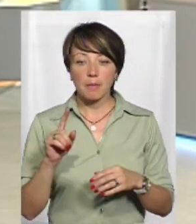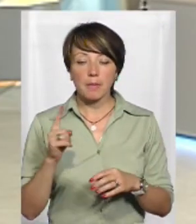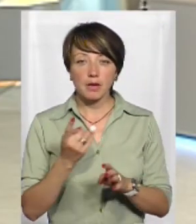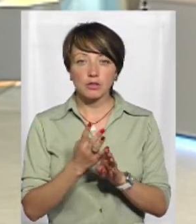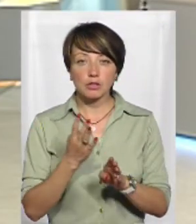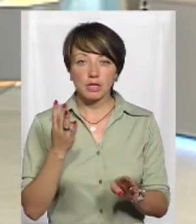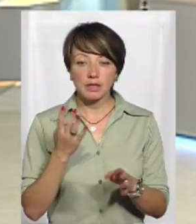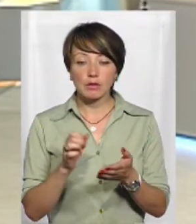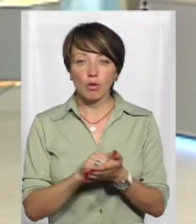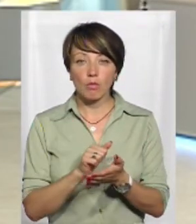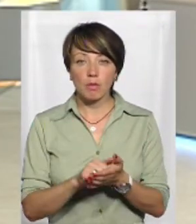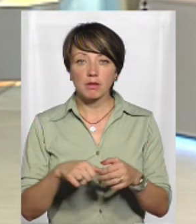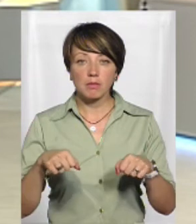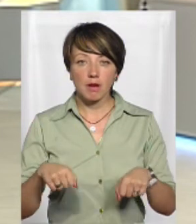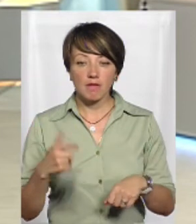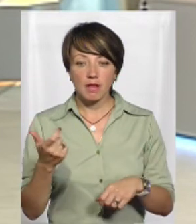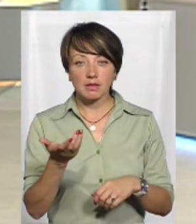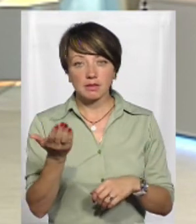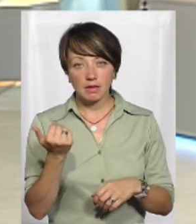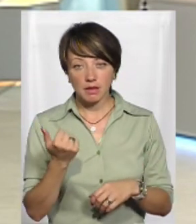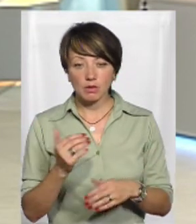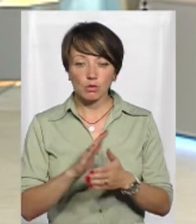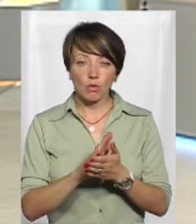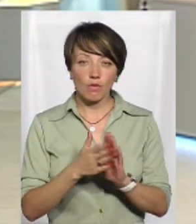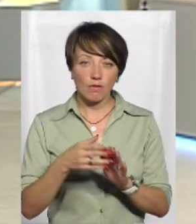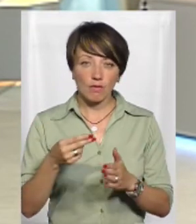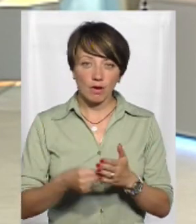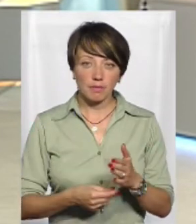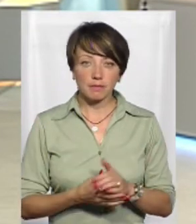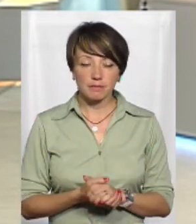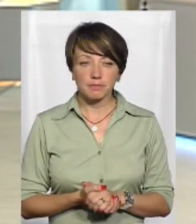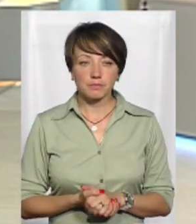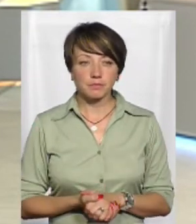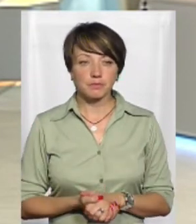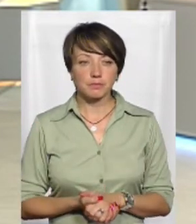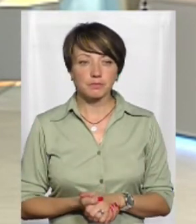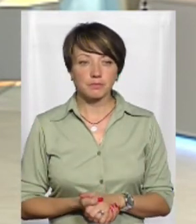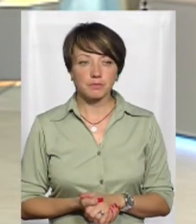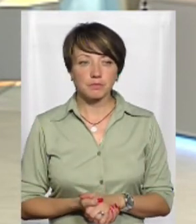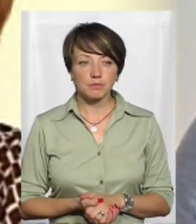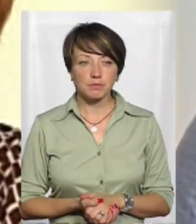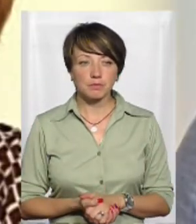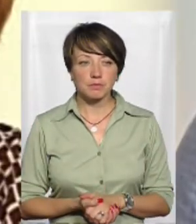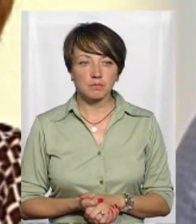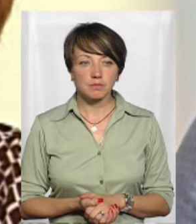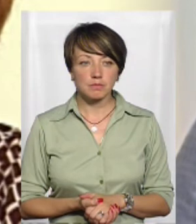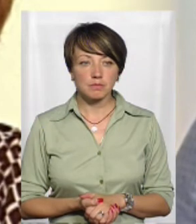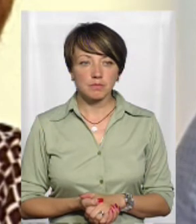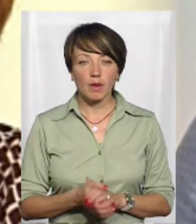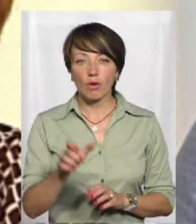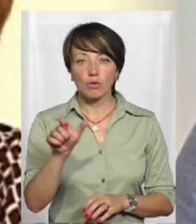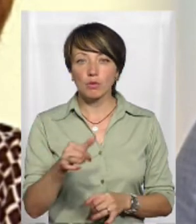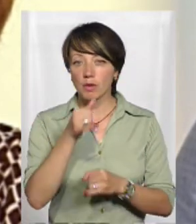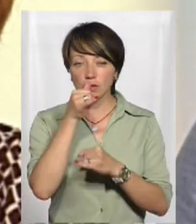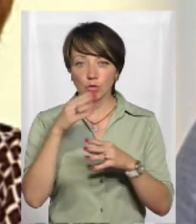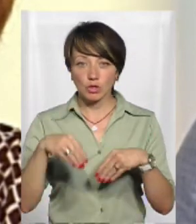що дайте документи про право власності, чи дайте відповідні договори, ну, оренди. В даному випадку про право власності йде мова. Особа не